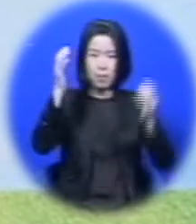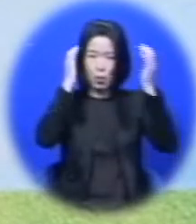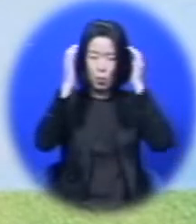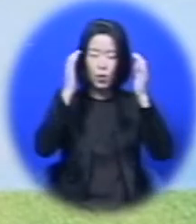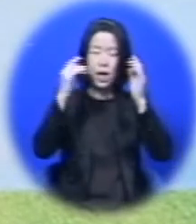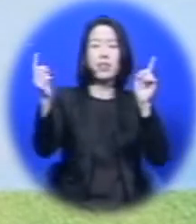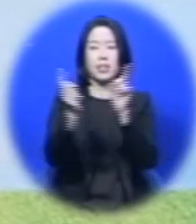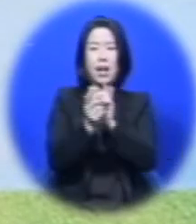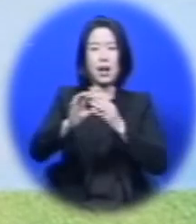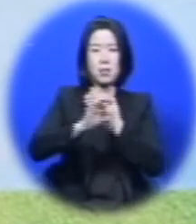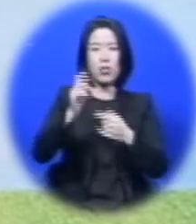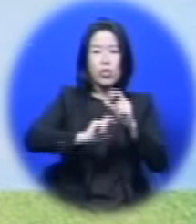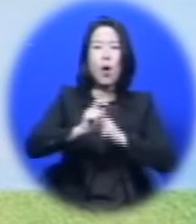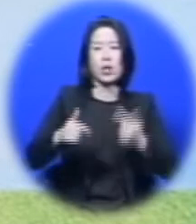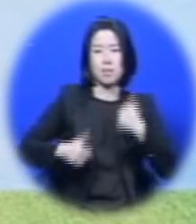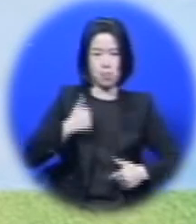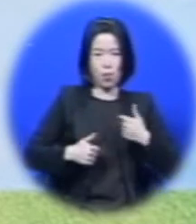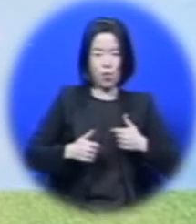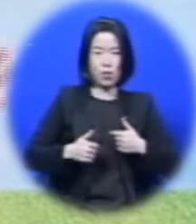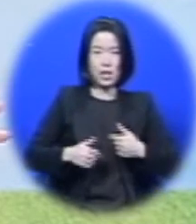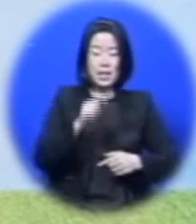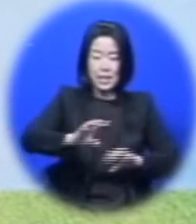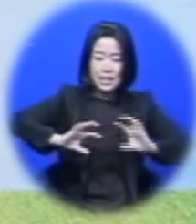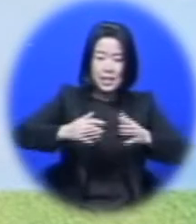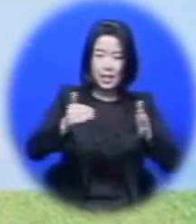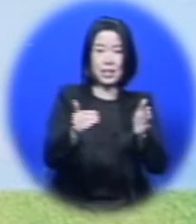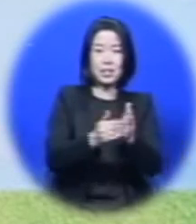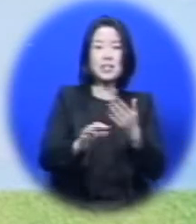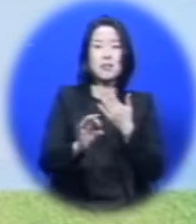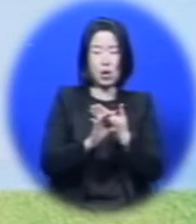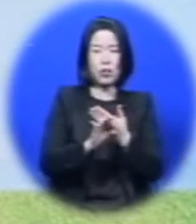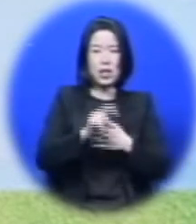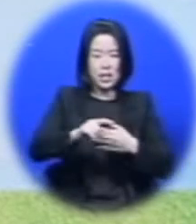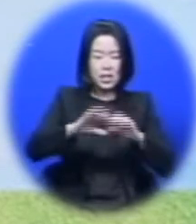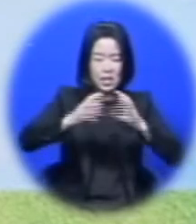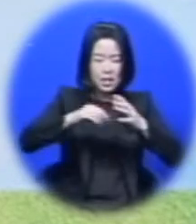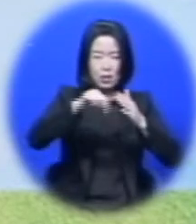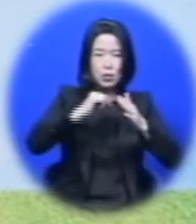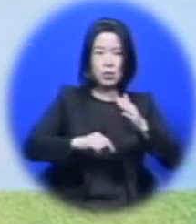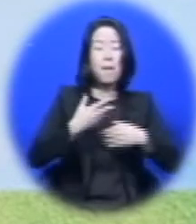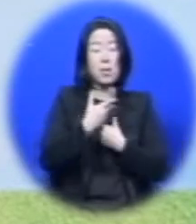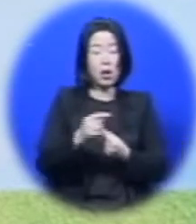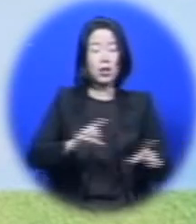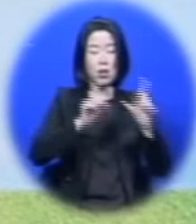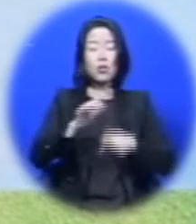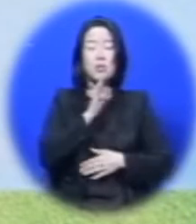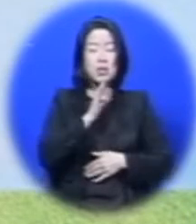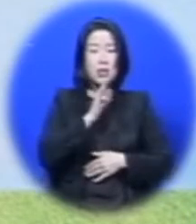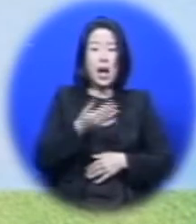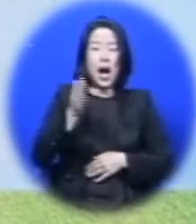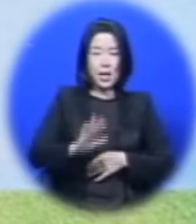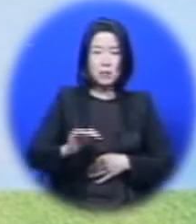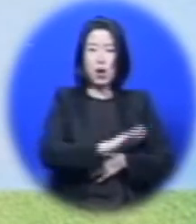고난당하면 더 기쁘니까. 이 세상이 끝이라면 이 세상에서 편안하게 살아야죠. 그런데